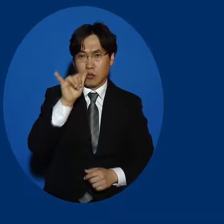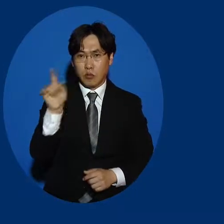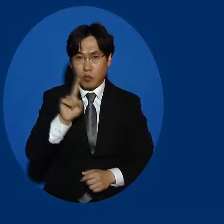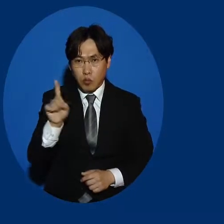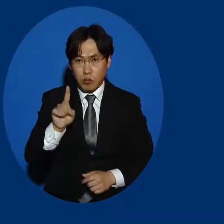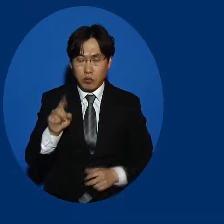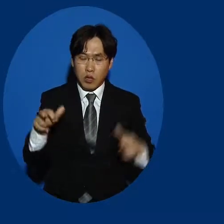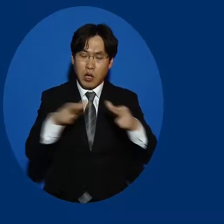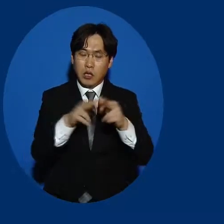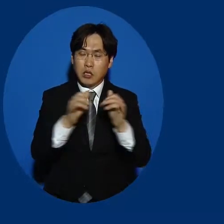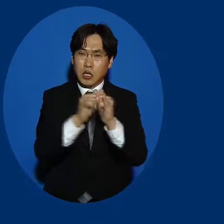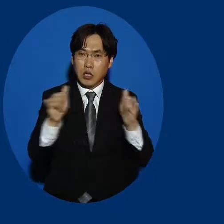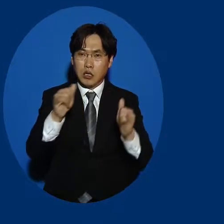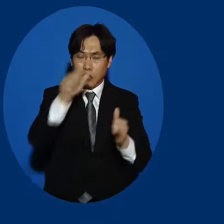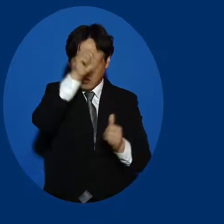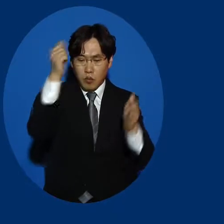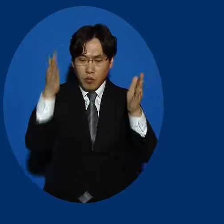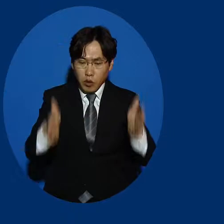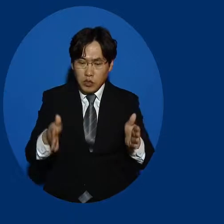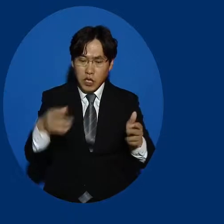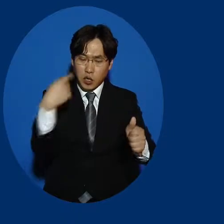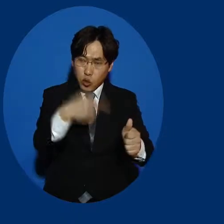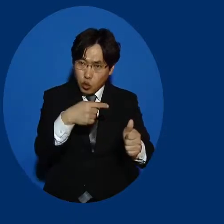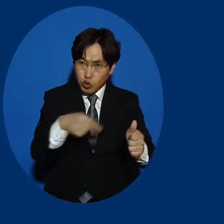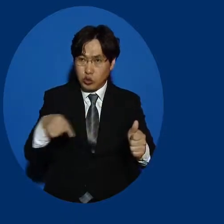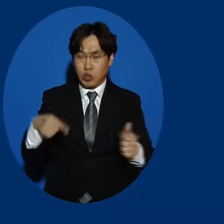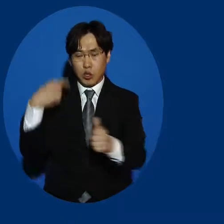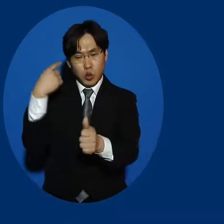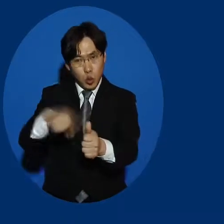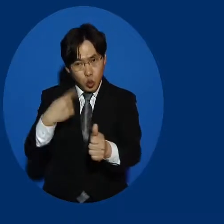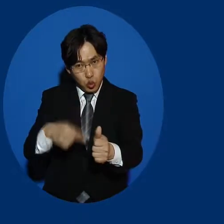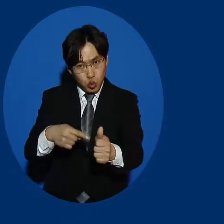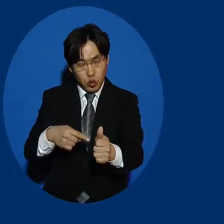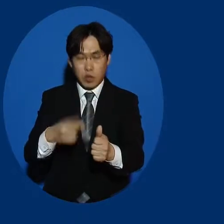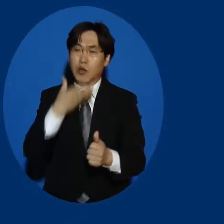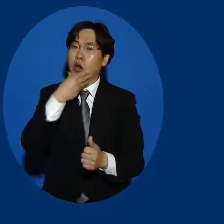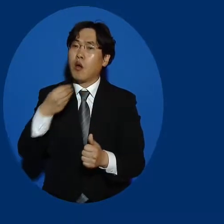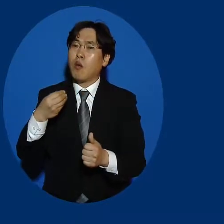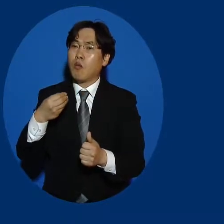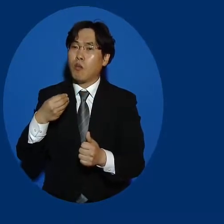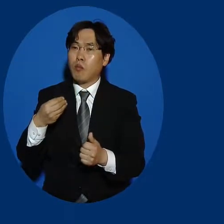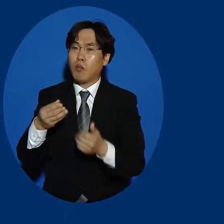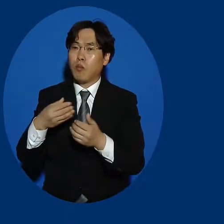그렇다면 장애인 평생교육은 교육입니까? 복지입니까?